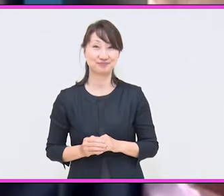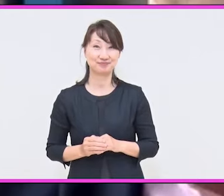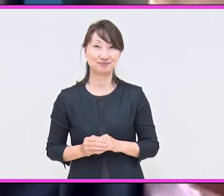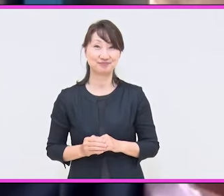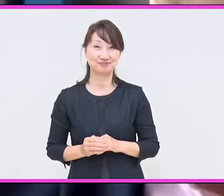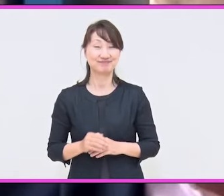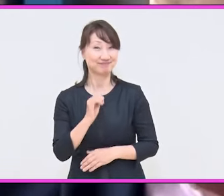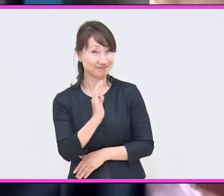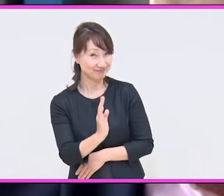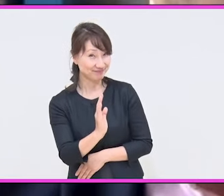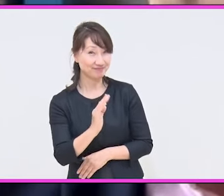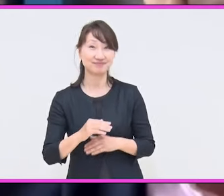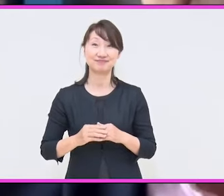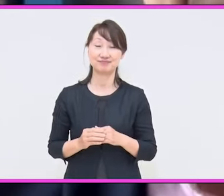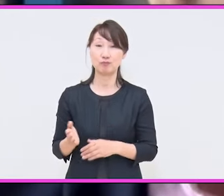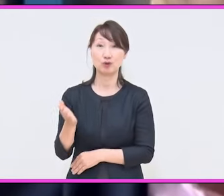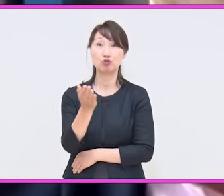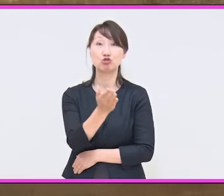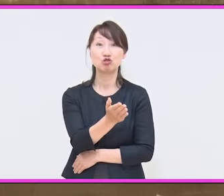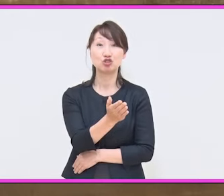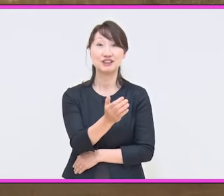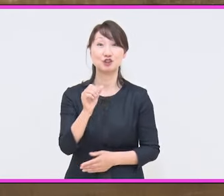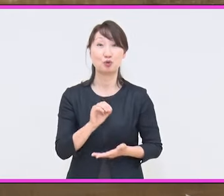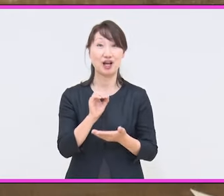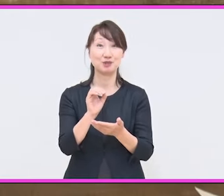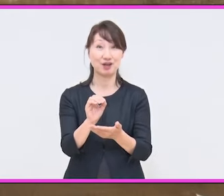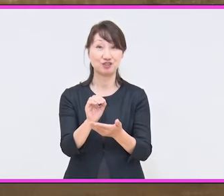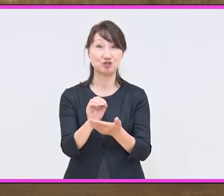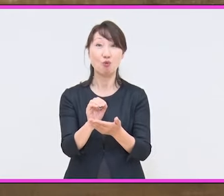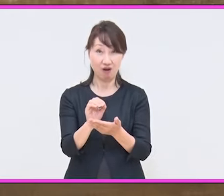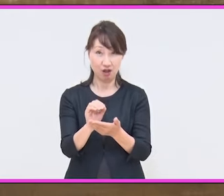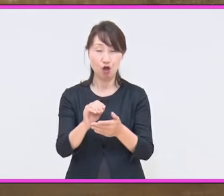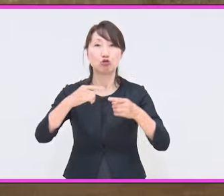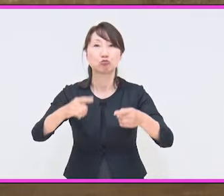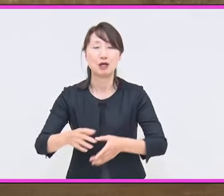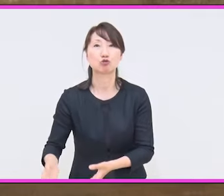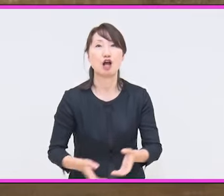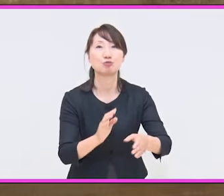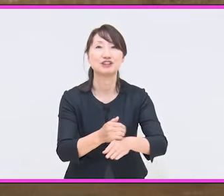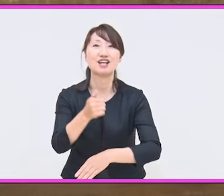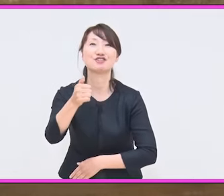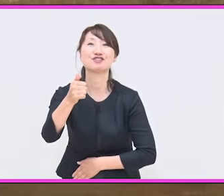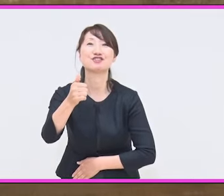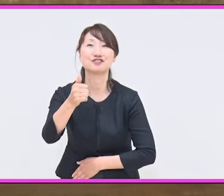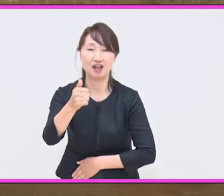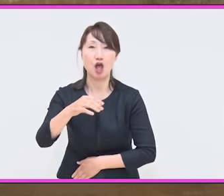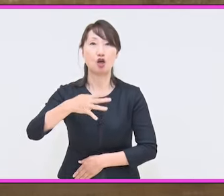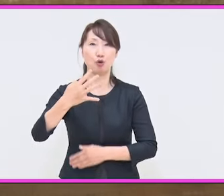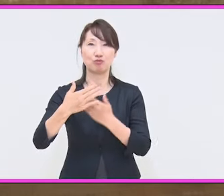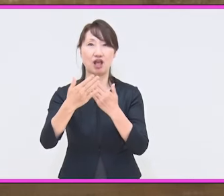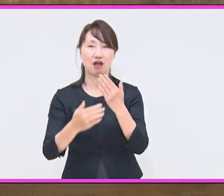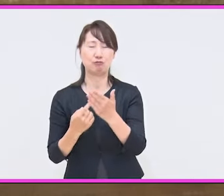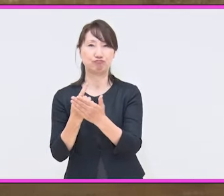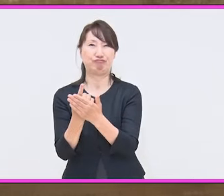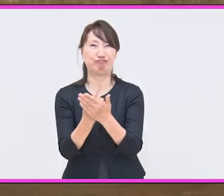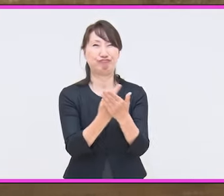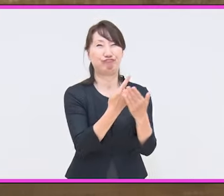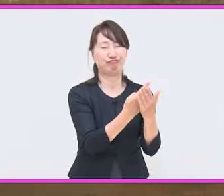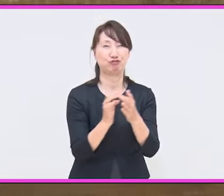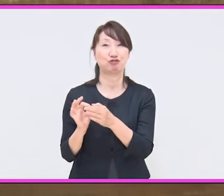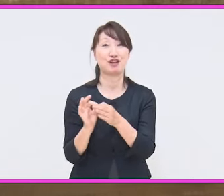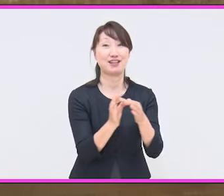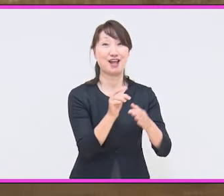よろしくお願いします。続いてご紹介するのは現役の車椅子ラグビー選手で4大会連続でパラリンピックに出